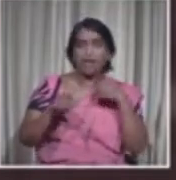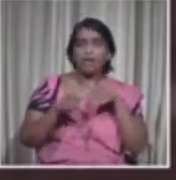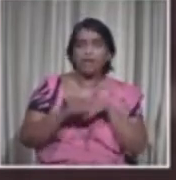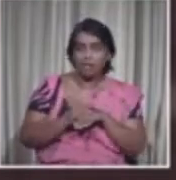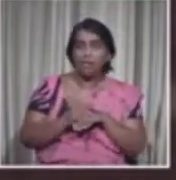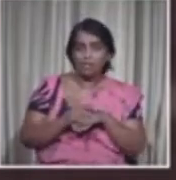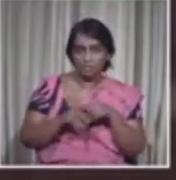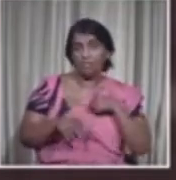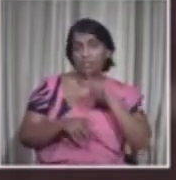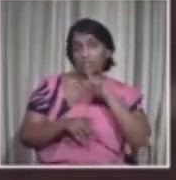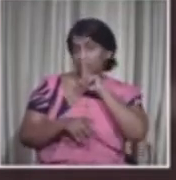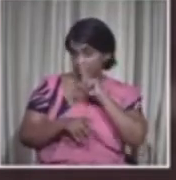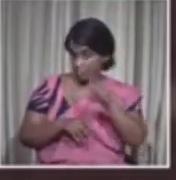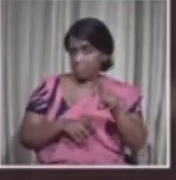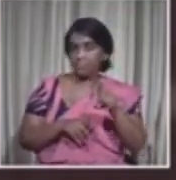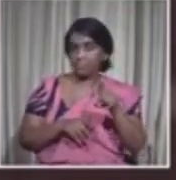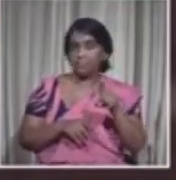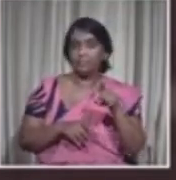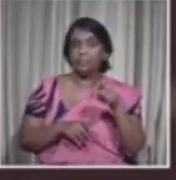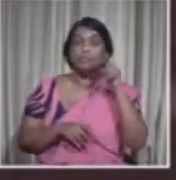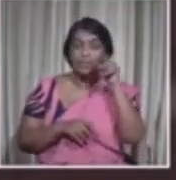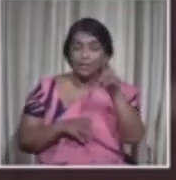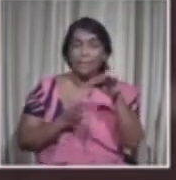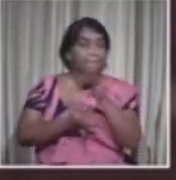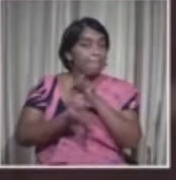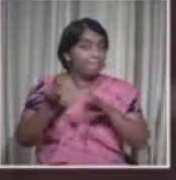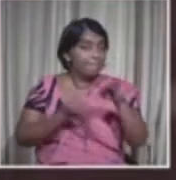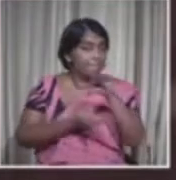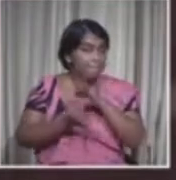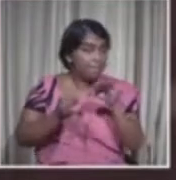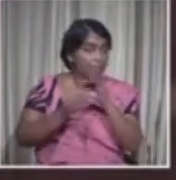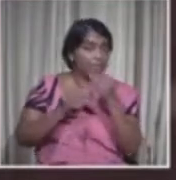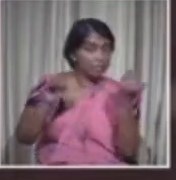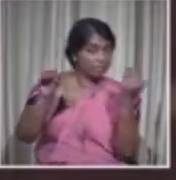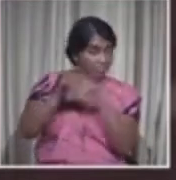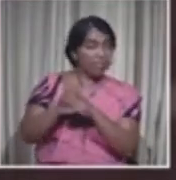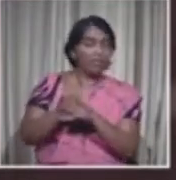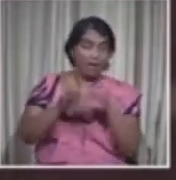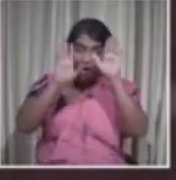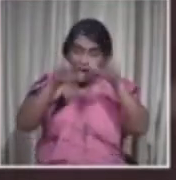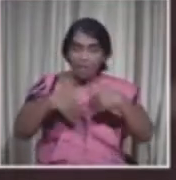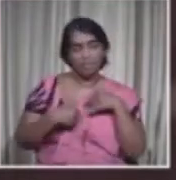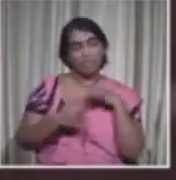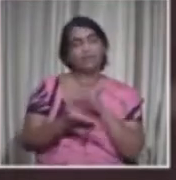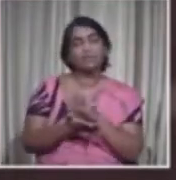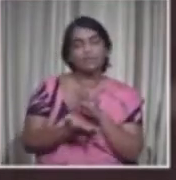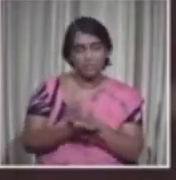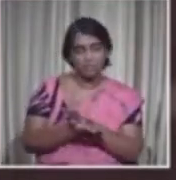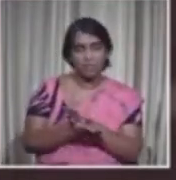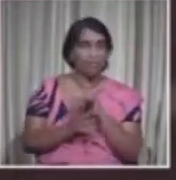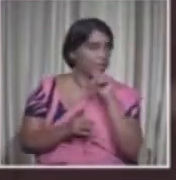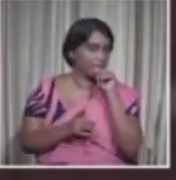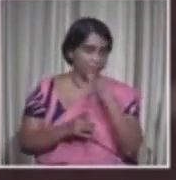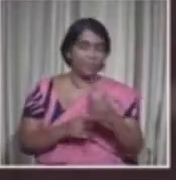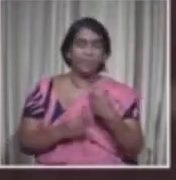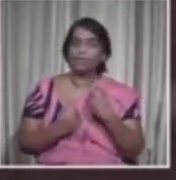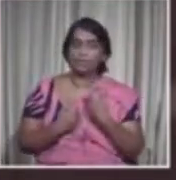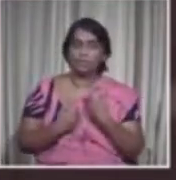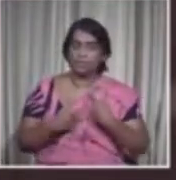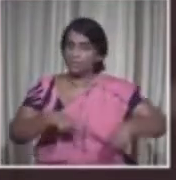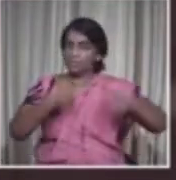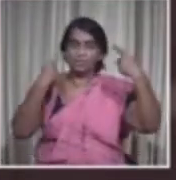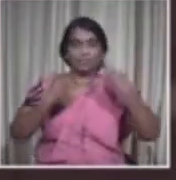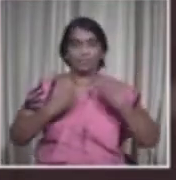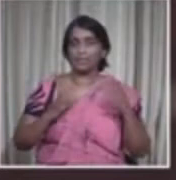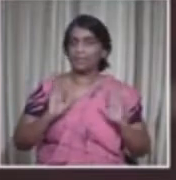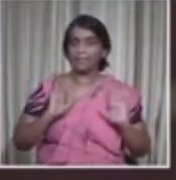මං කියන ඔබතුමාලට ඔබතුමාලා ප්‍රජාතන්ත්‍රවාදී විහෙව්වට ආවේ කියන්නේ අපි සතුටු වෙනවා. අපි ඒකට කවදාකවත් අභියෝග කරන්නේ